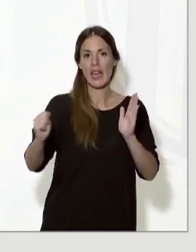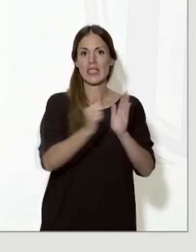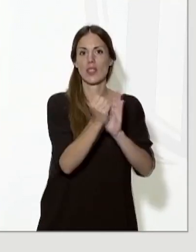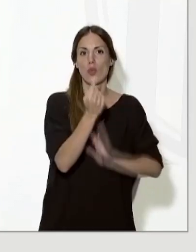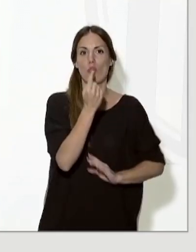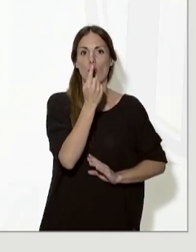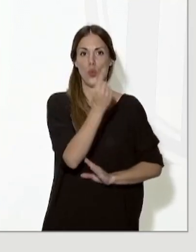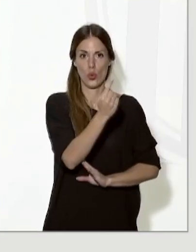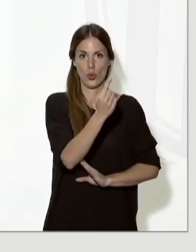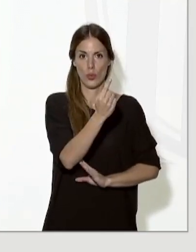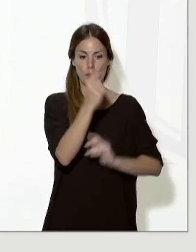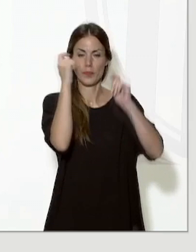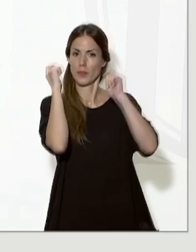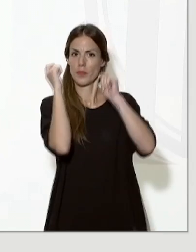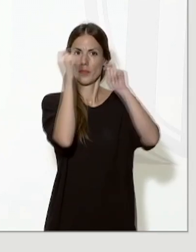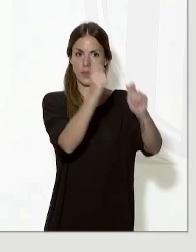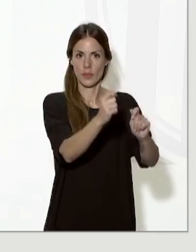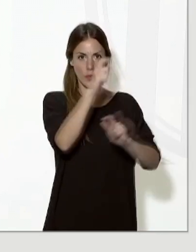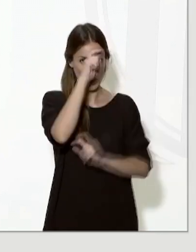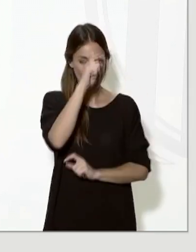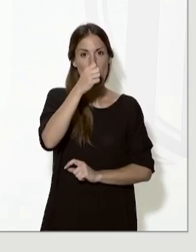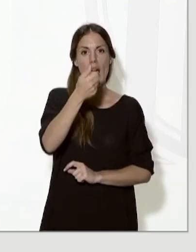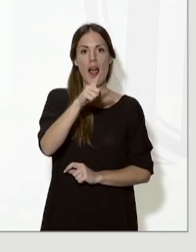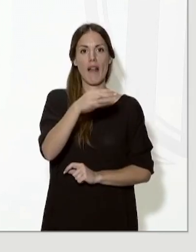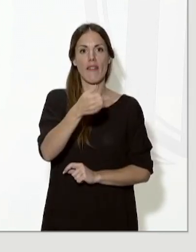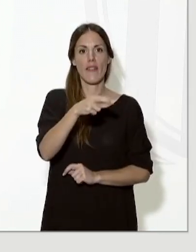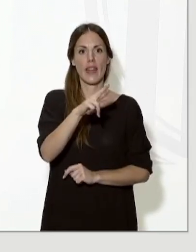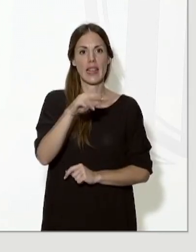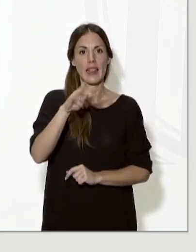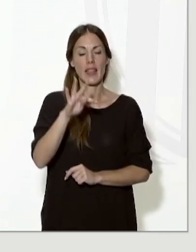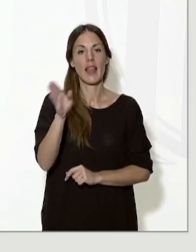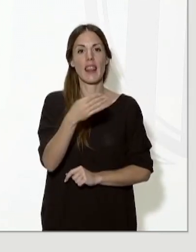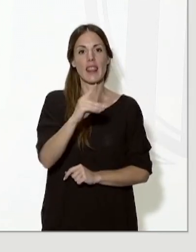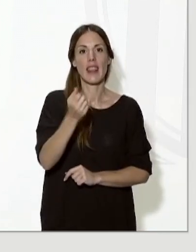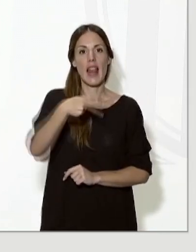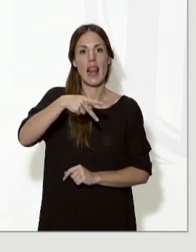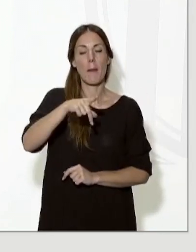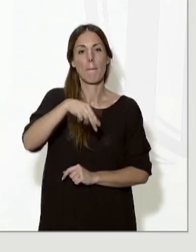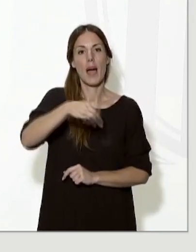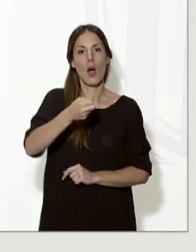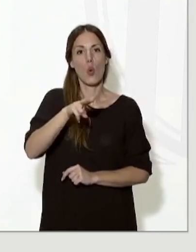Article 1. Nomenar el senyor Albert Dalmau Miranda, conseller de la Presidència.